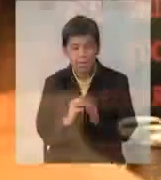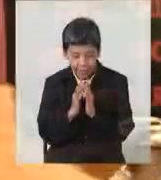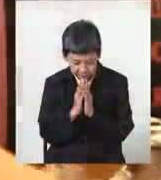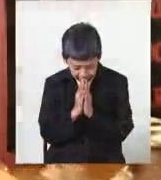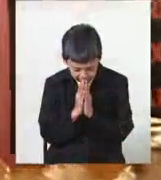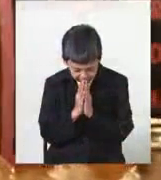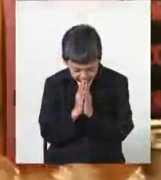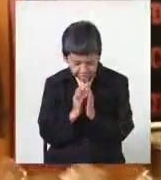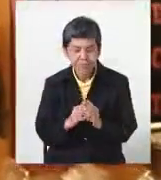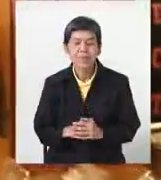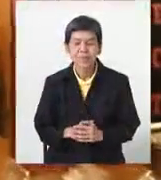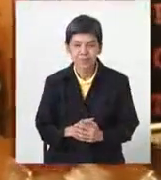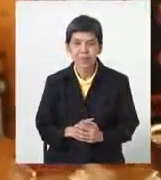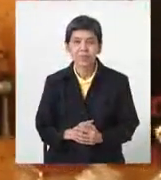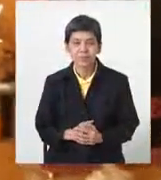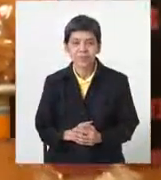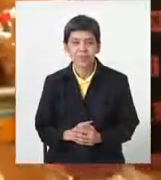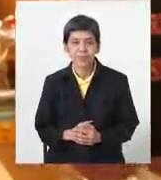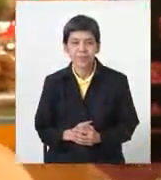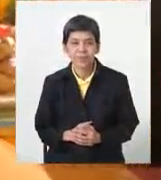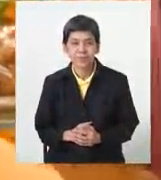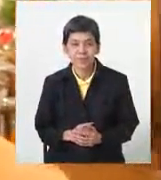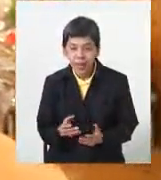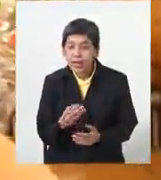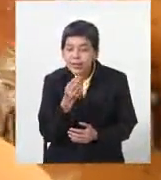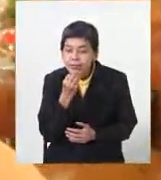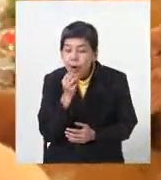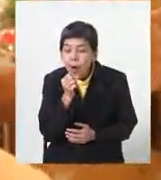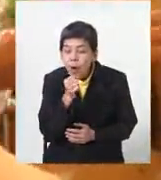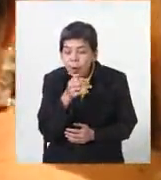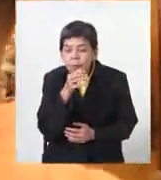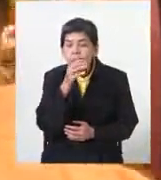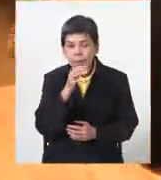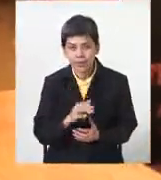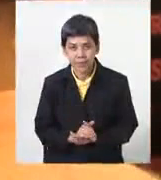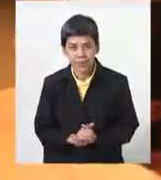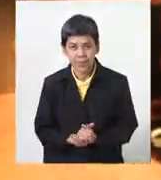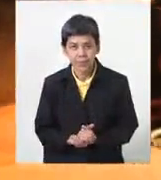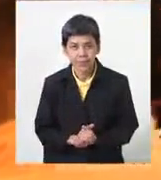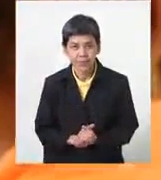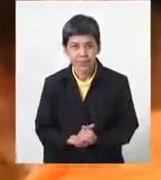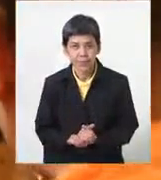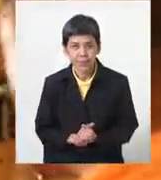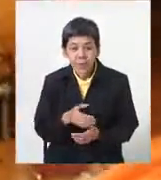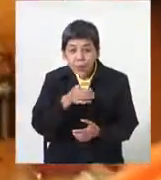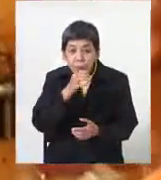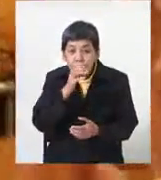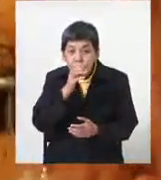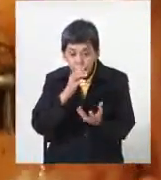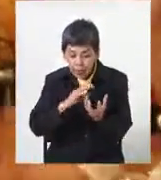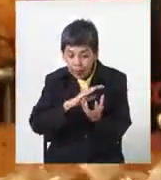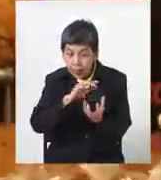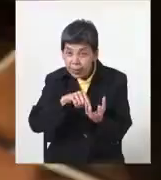เจ้าของสดีสวัสดีครับผมสวัสดีครับบาเลเดี๋ยวชิมน้ำตาลกันก่อนอครับนี่